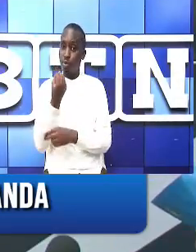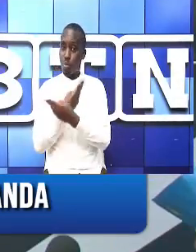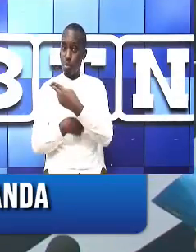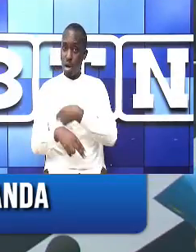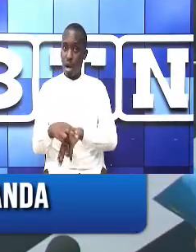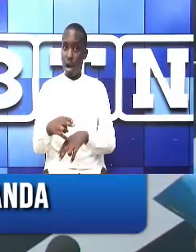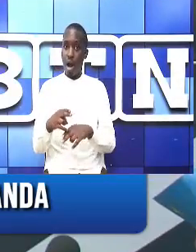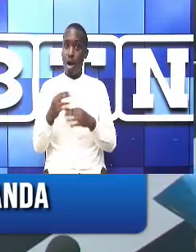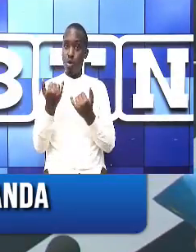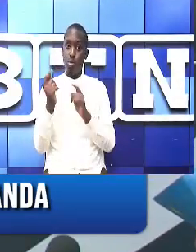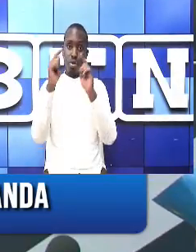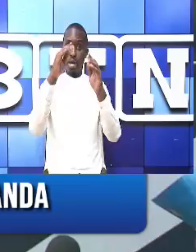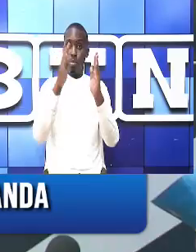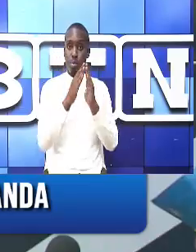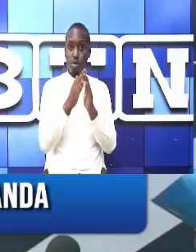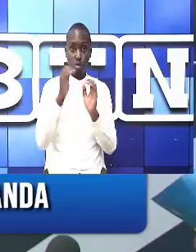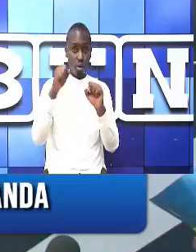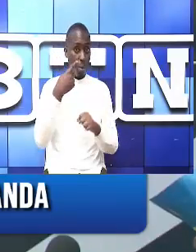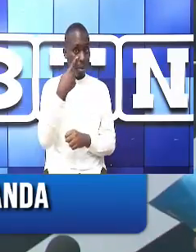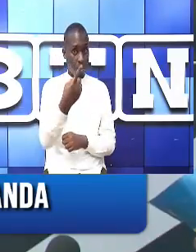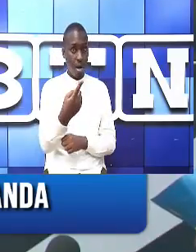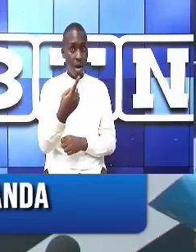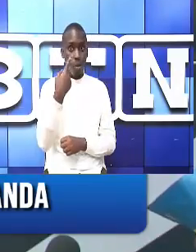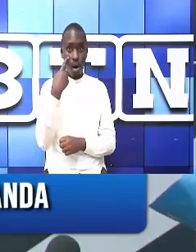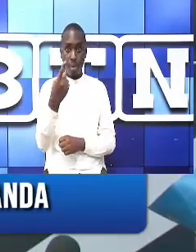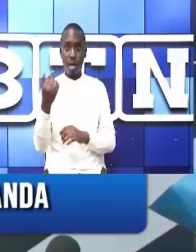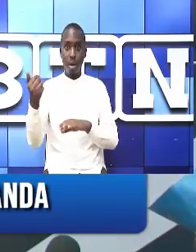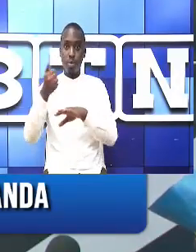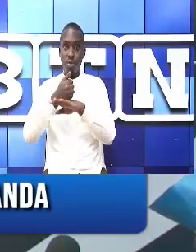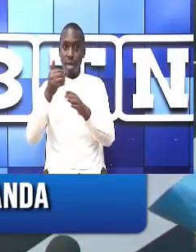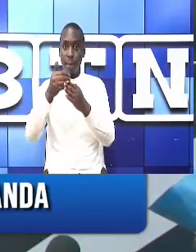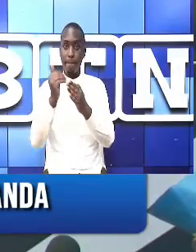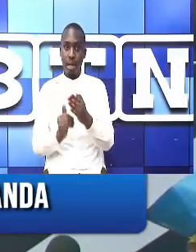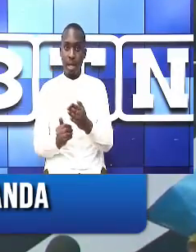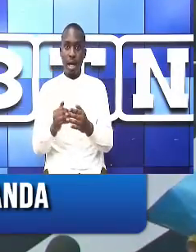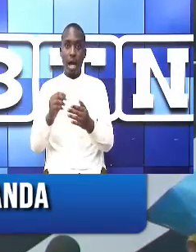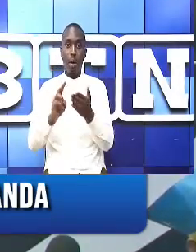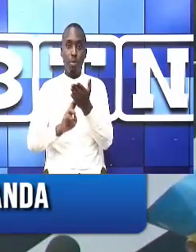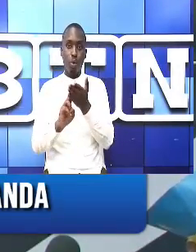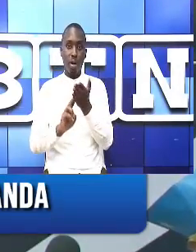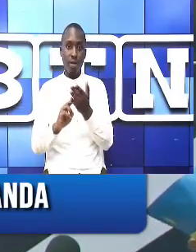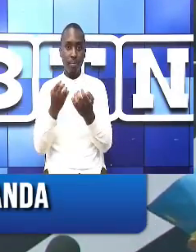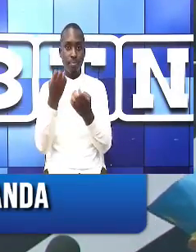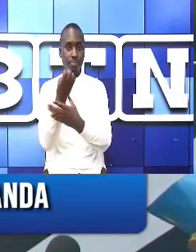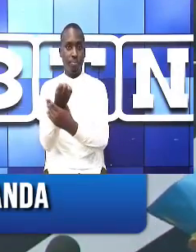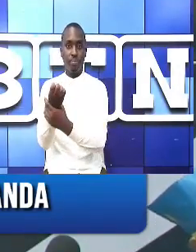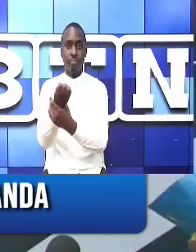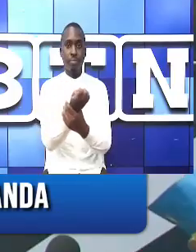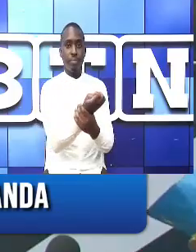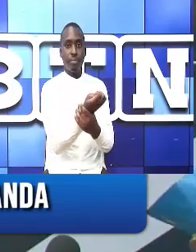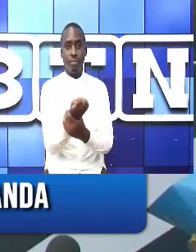ubumuga n'ubunyarukiye hano umujyi ushobora kubaha basanga ugasanga yamushyize imbere arimo aramusabisha harimo araka amafaranga bati